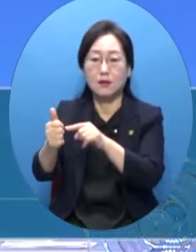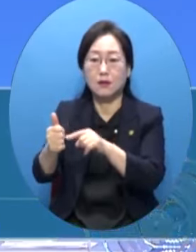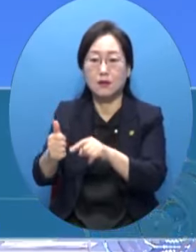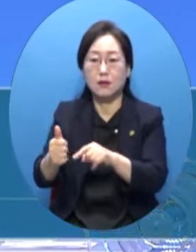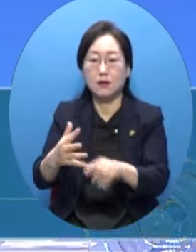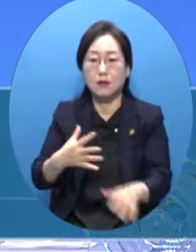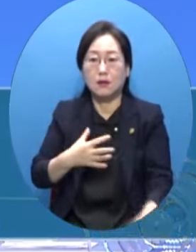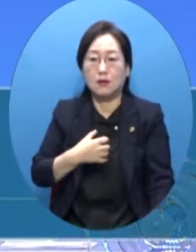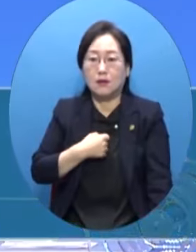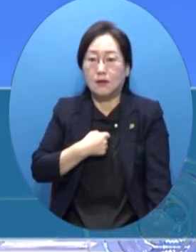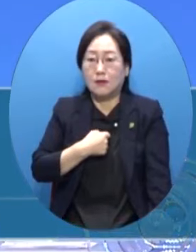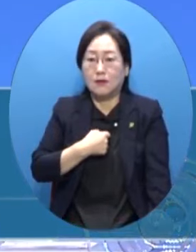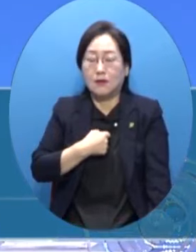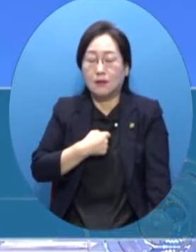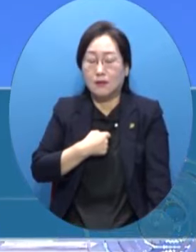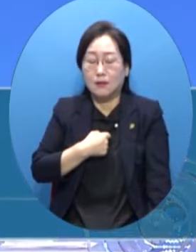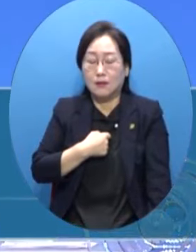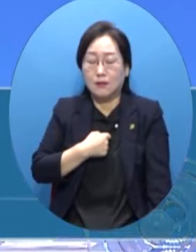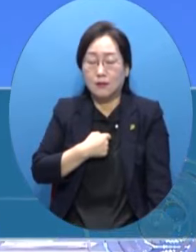덜컥